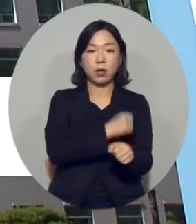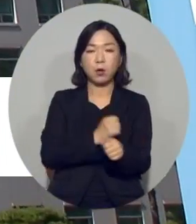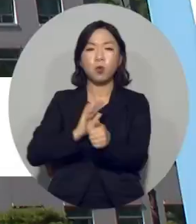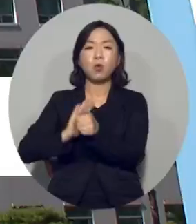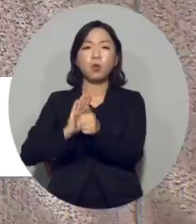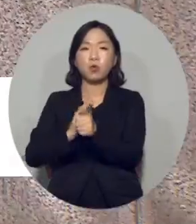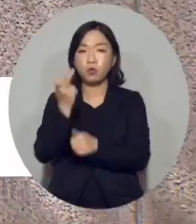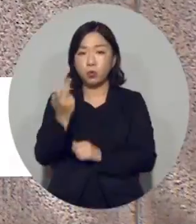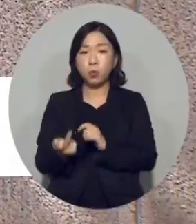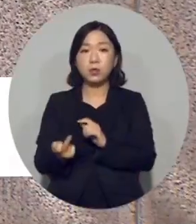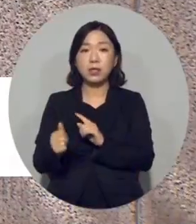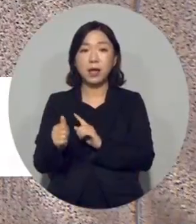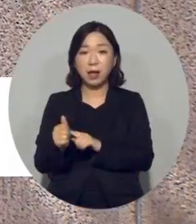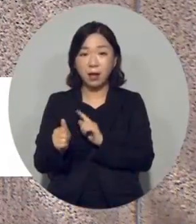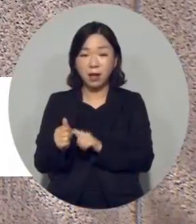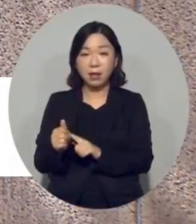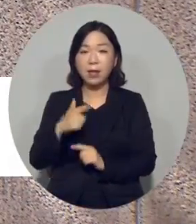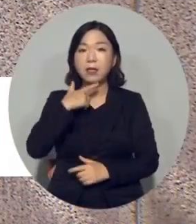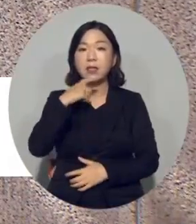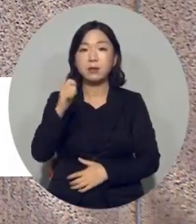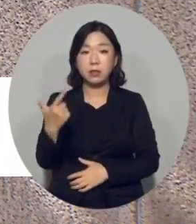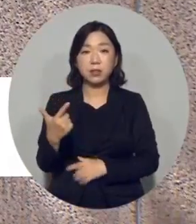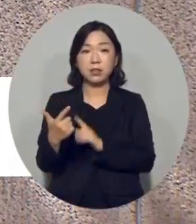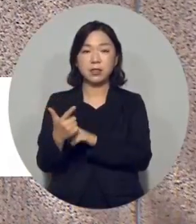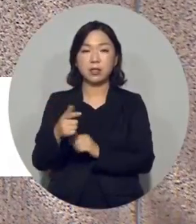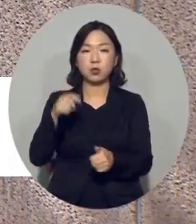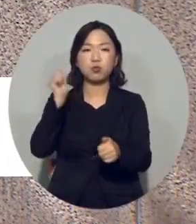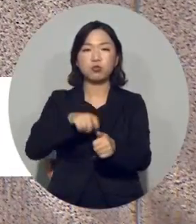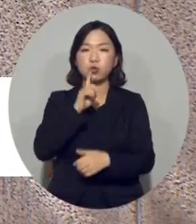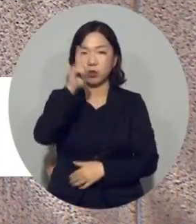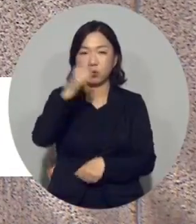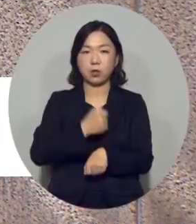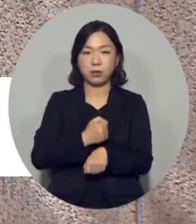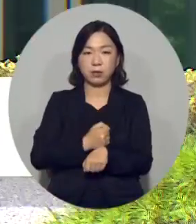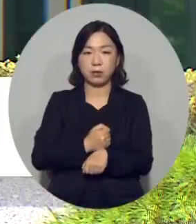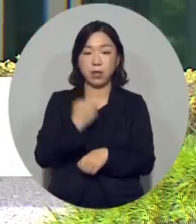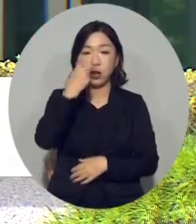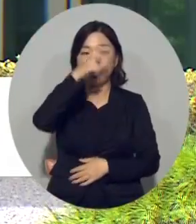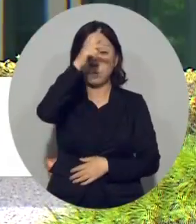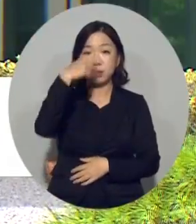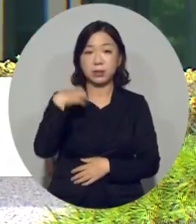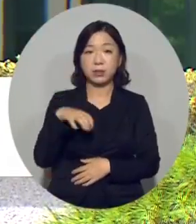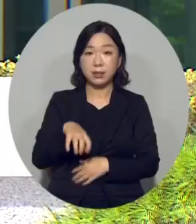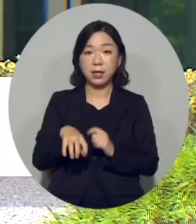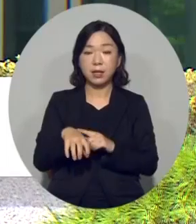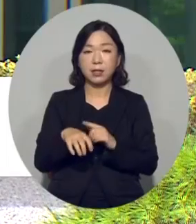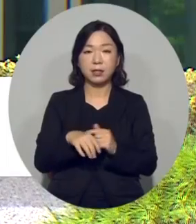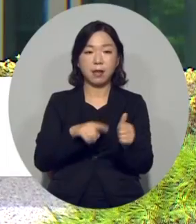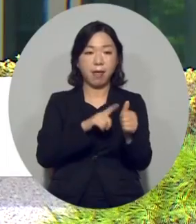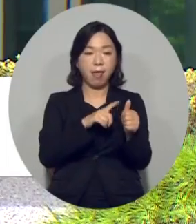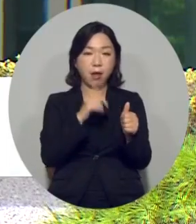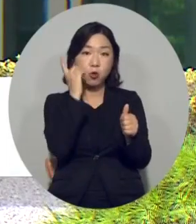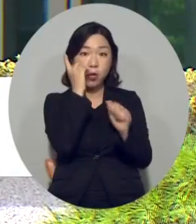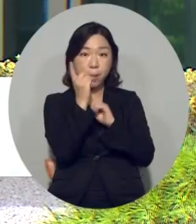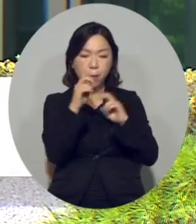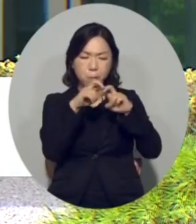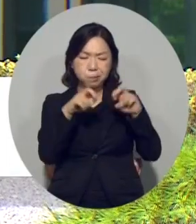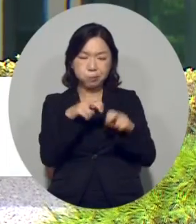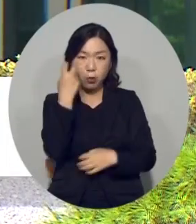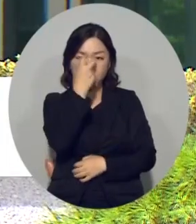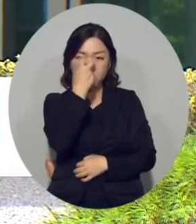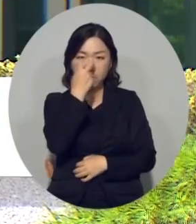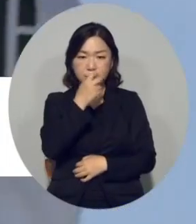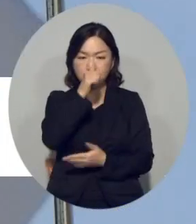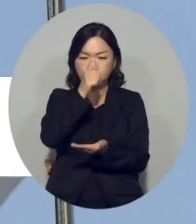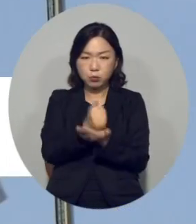도운 혐의로 동생 16살 B군을 구속 기소했습니다. 검찰은 A군의 휴대전화를 디지털 포렌식 수사해